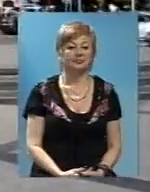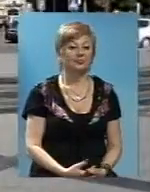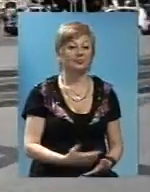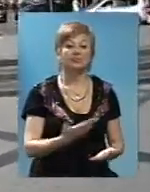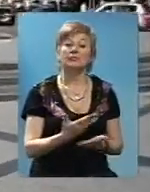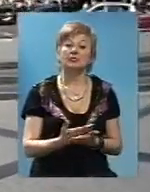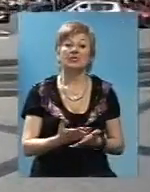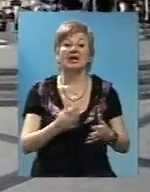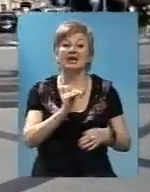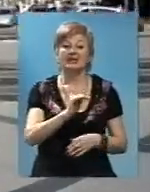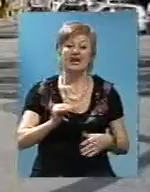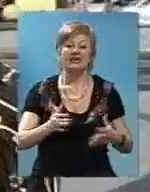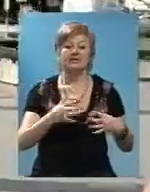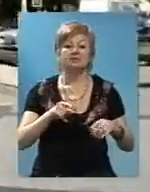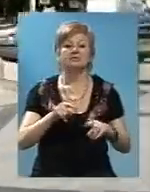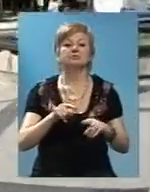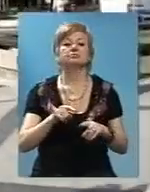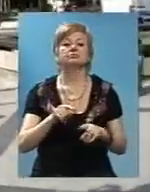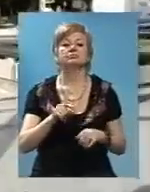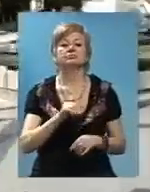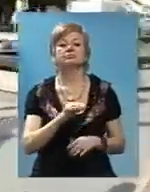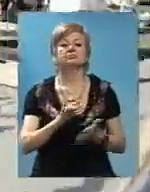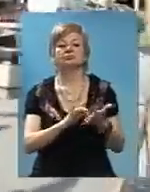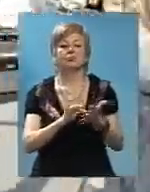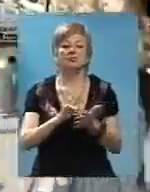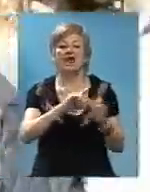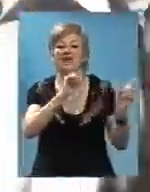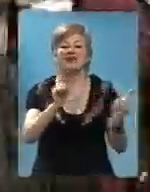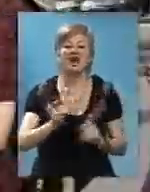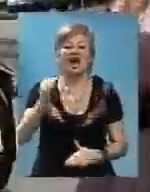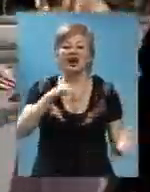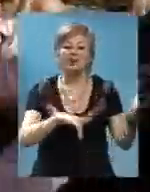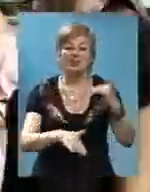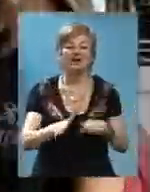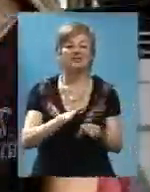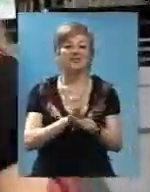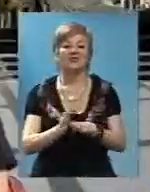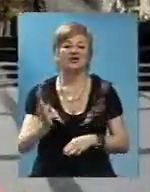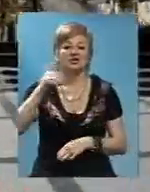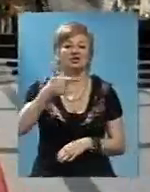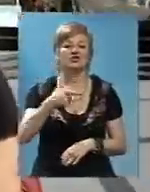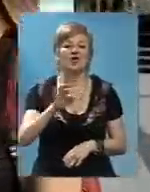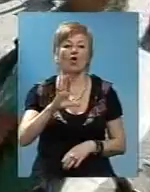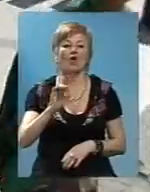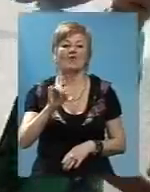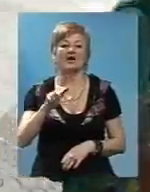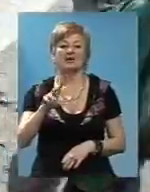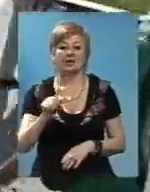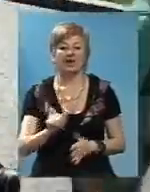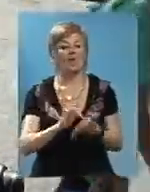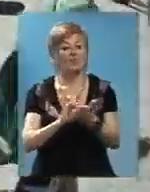9 юних жителів Запоріжжя в рамках проекту «Гірські котики» побували в Карпатах та здійснили сходження на Говерлу. Ініціатором